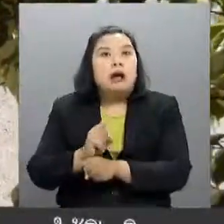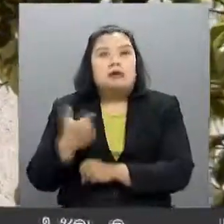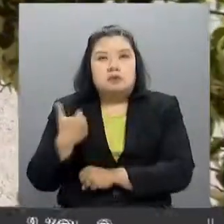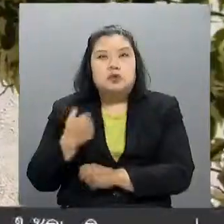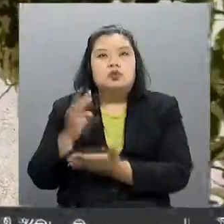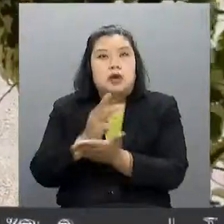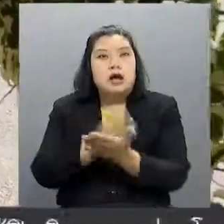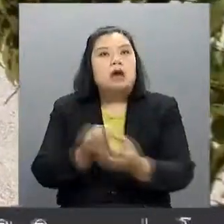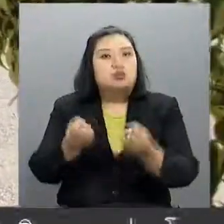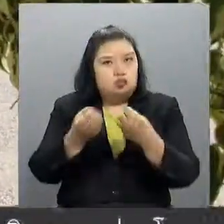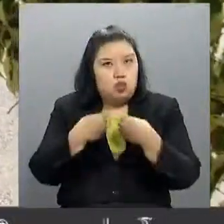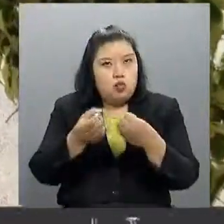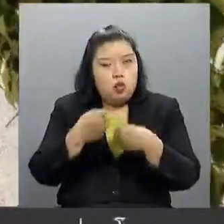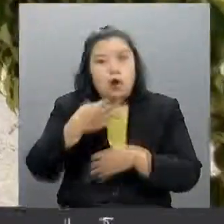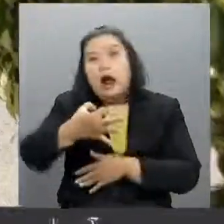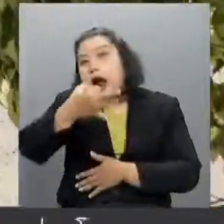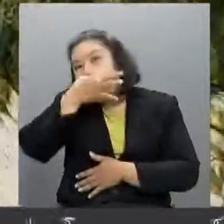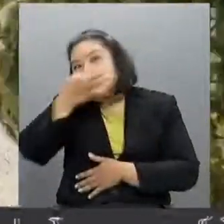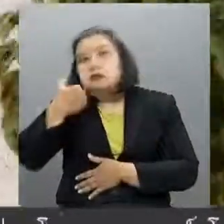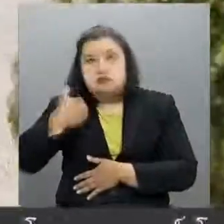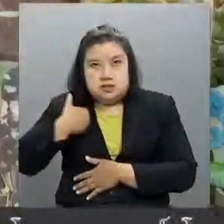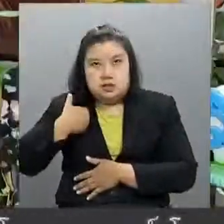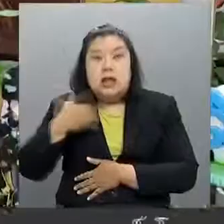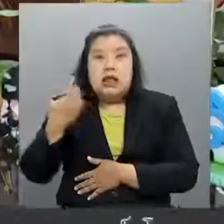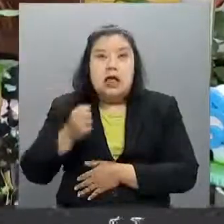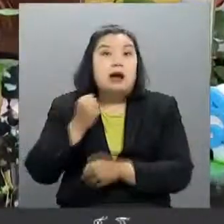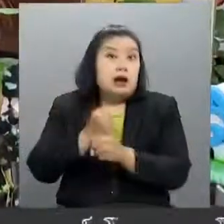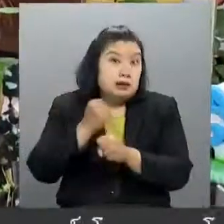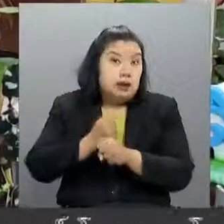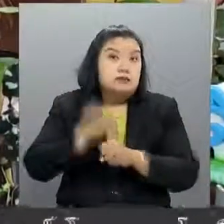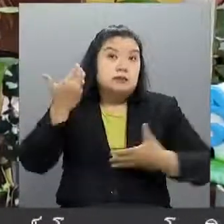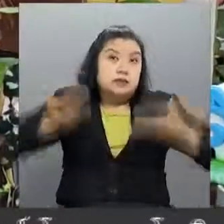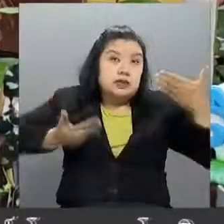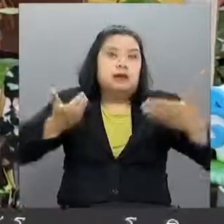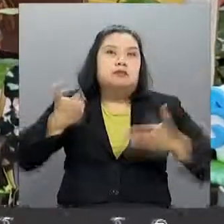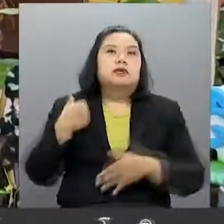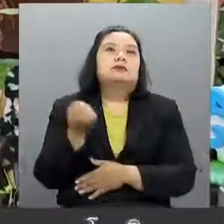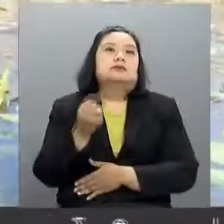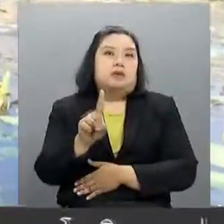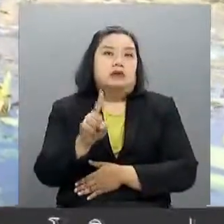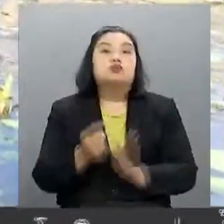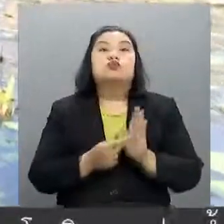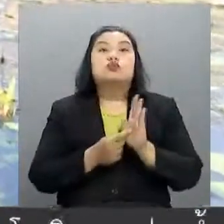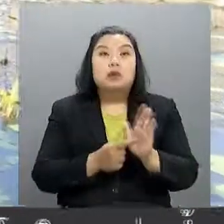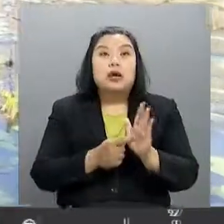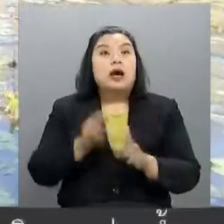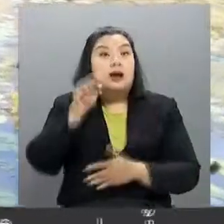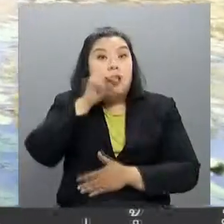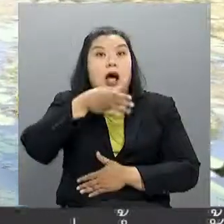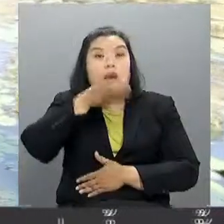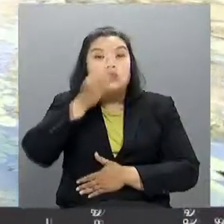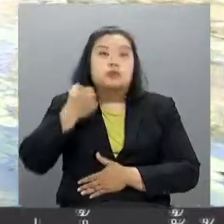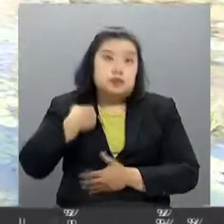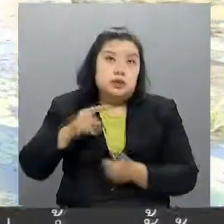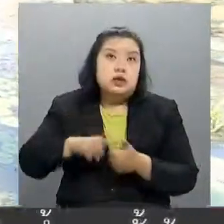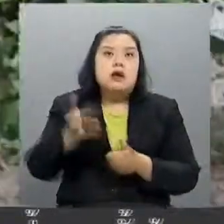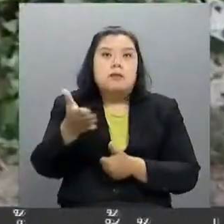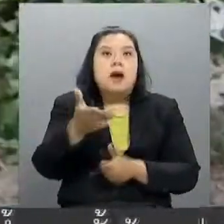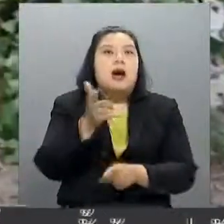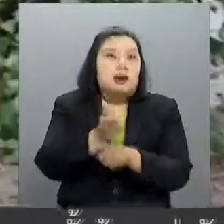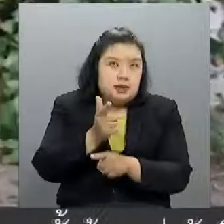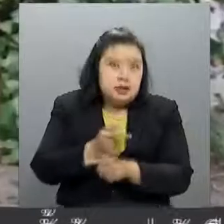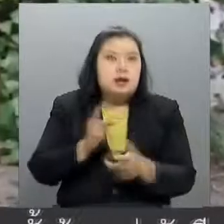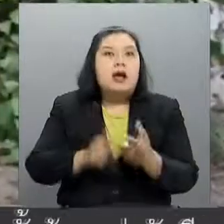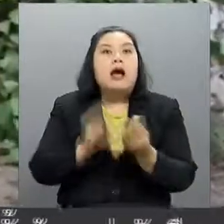พมีทั้งหมด11กิจกรรมอย่างเช่นการผลิตน้ำดื่มการเลี้ยงปลาการปลูกผักสวนครั